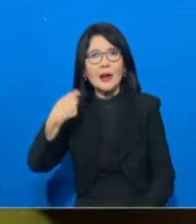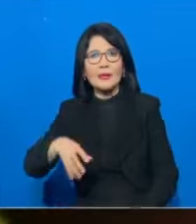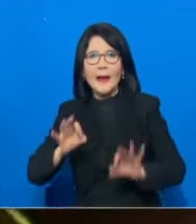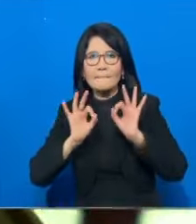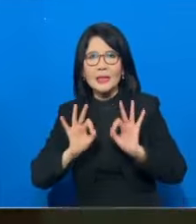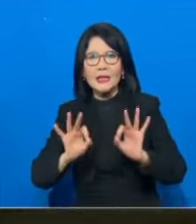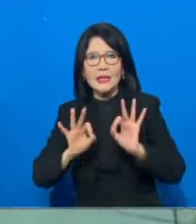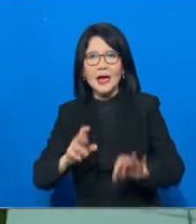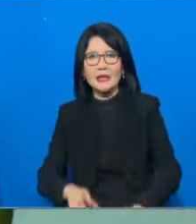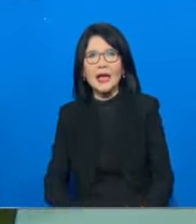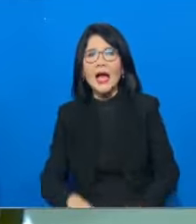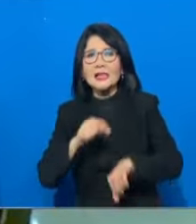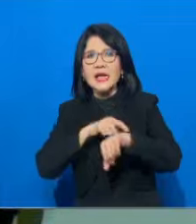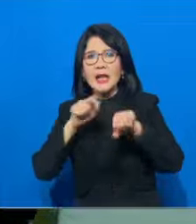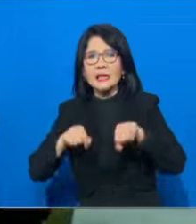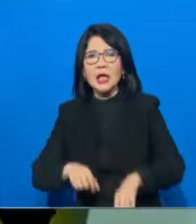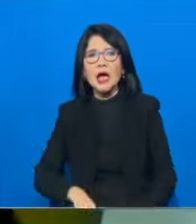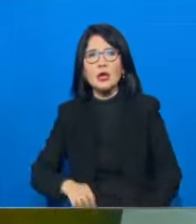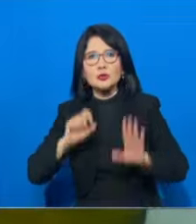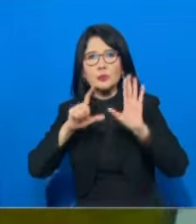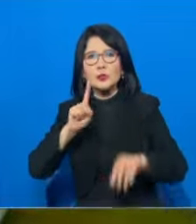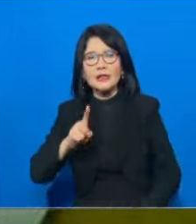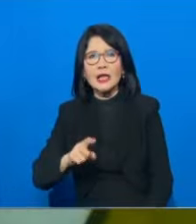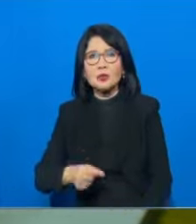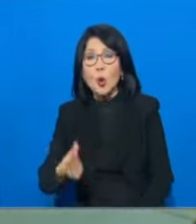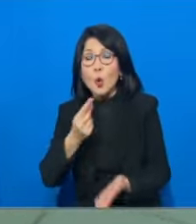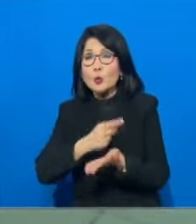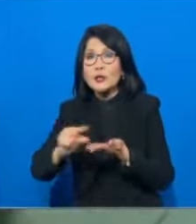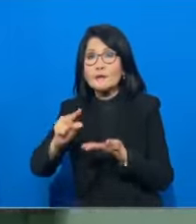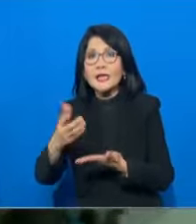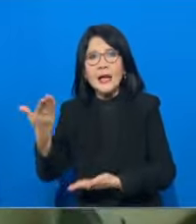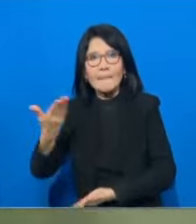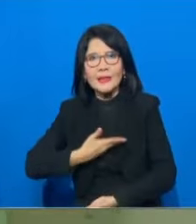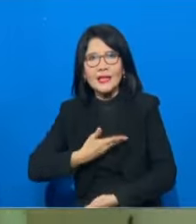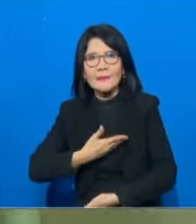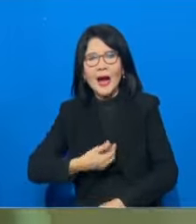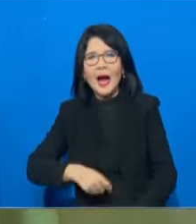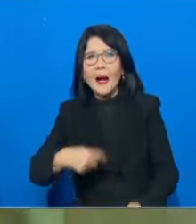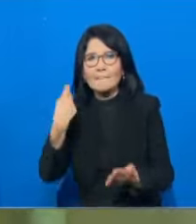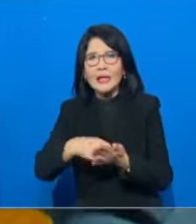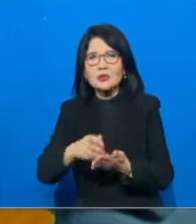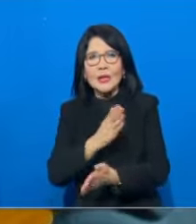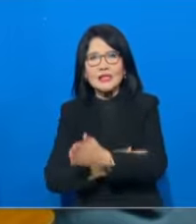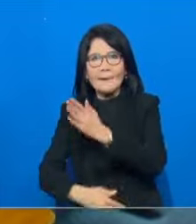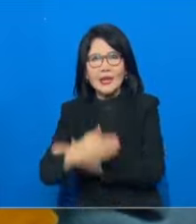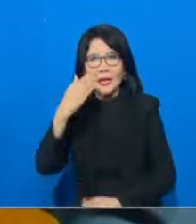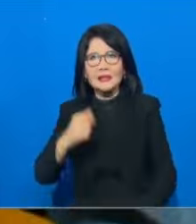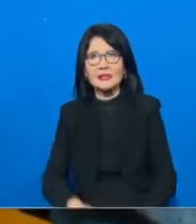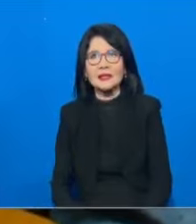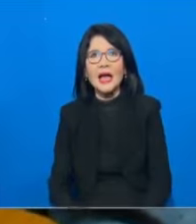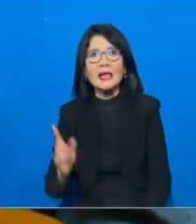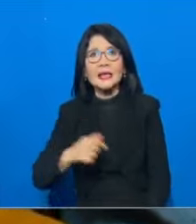Kebudayaan saat ini sudah ada 71 perguruan tinggi yang menerima mahasiswa disabilitas dari